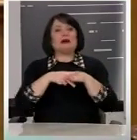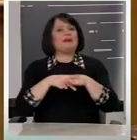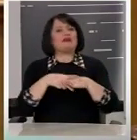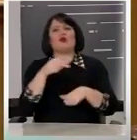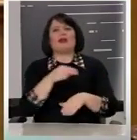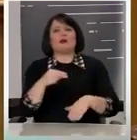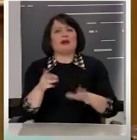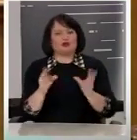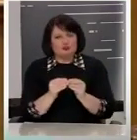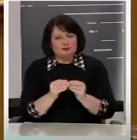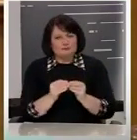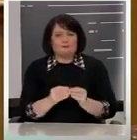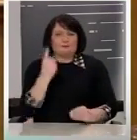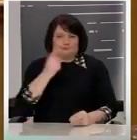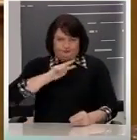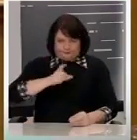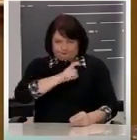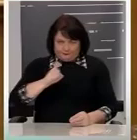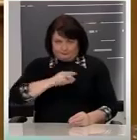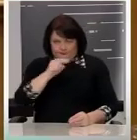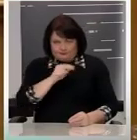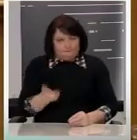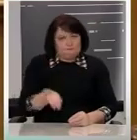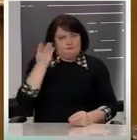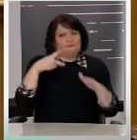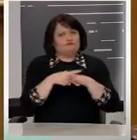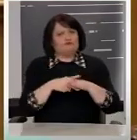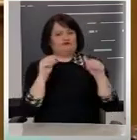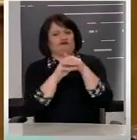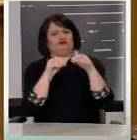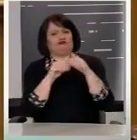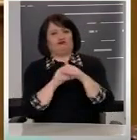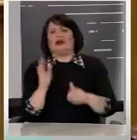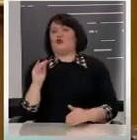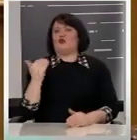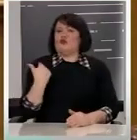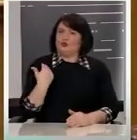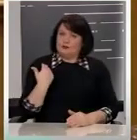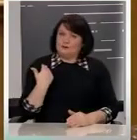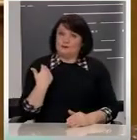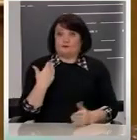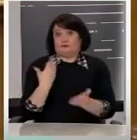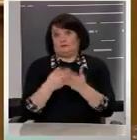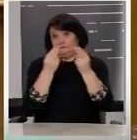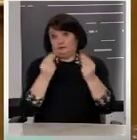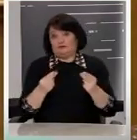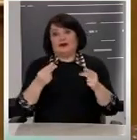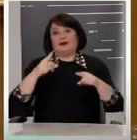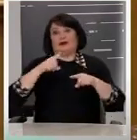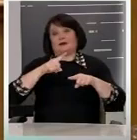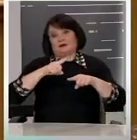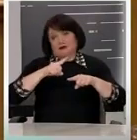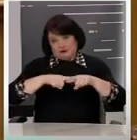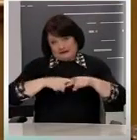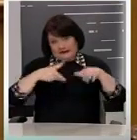τομέα. Σχεδόν κατά 1 δισεκατομμύριο αυξημένες οι τραπεζικές καταθέσεις τον Ιούλιο, σύμφωνα με τα στοιχεία της Τράπεζας Ελλάδας.